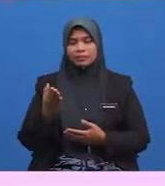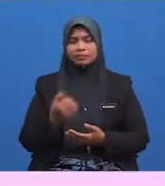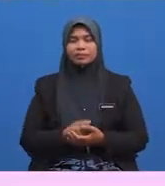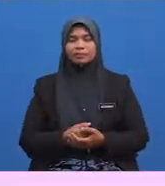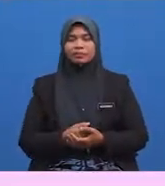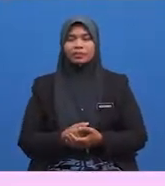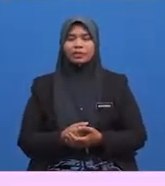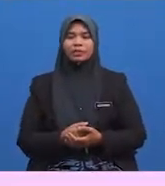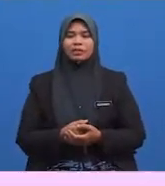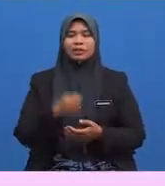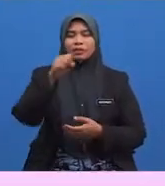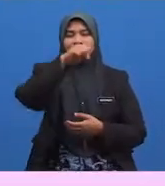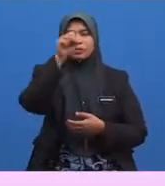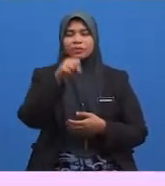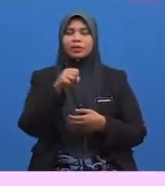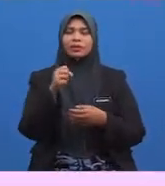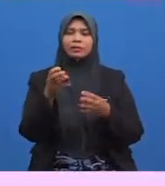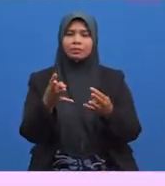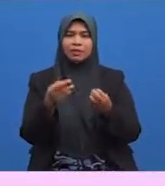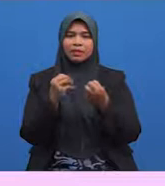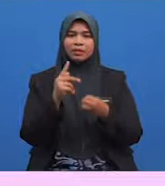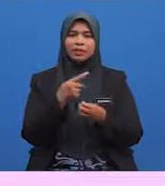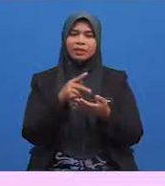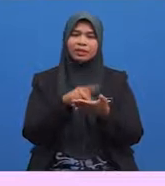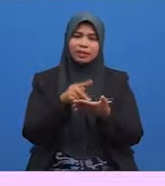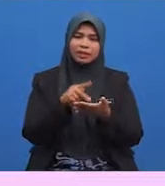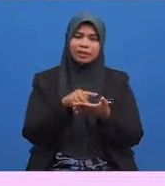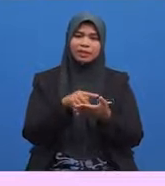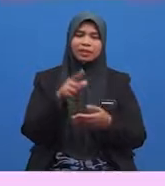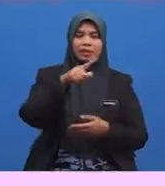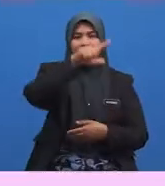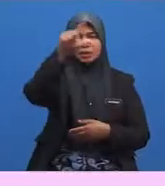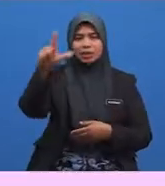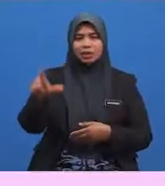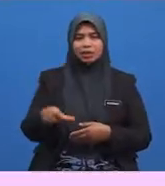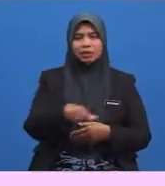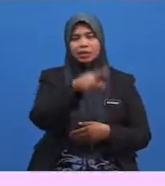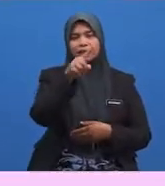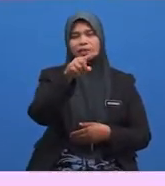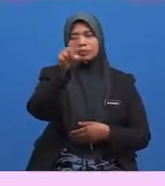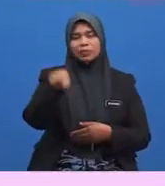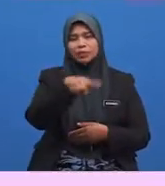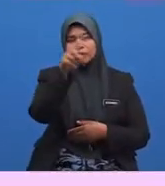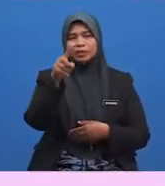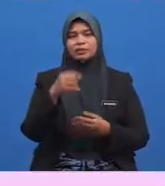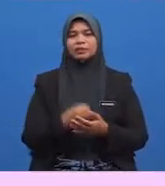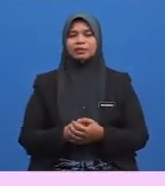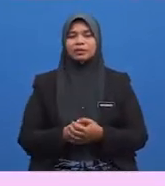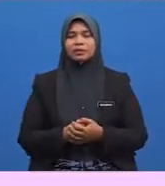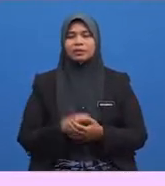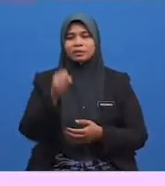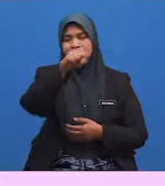Soalan menghendaki kita menghitung lilitan satu bulatan. Soalan